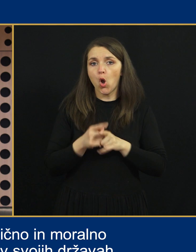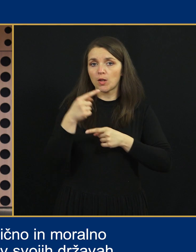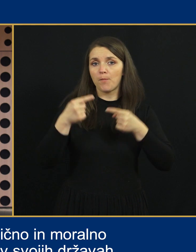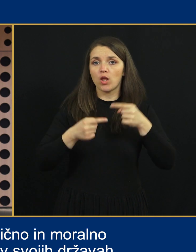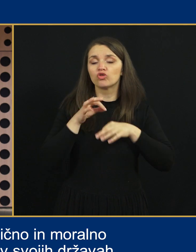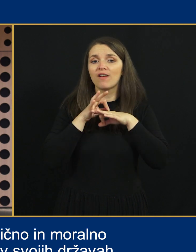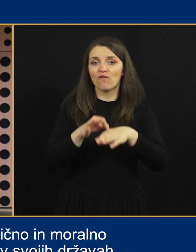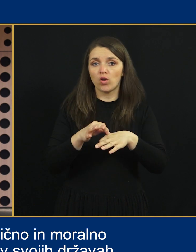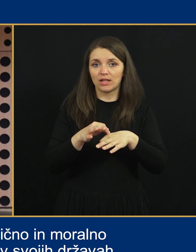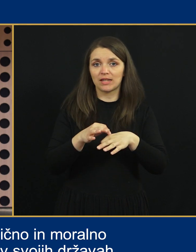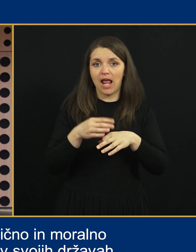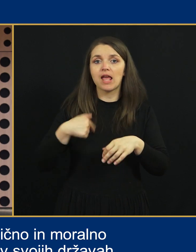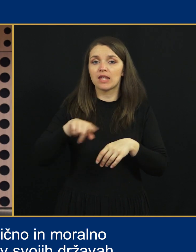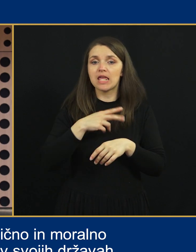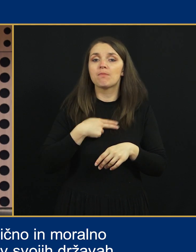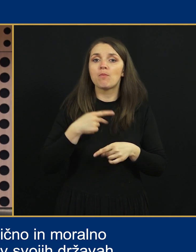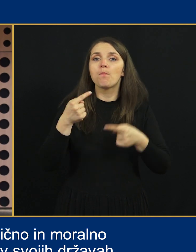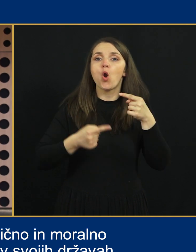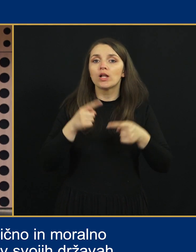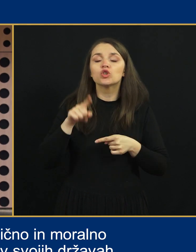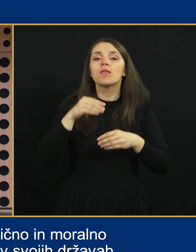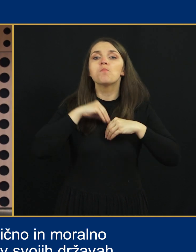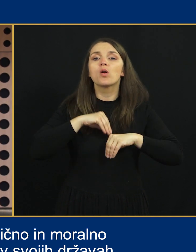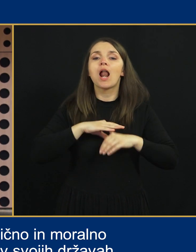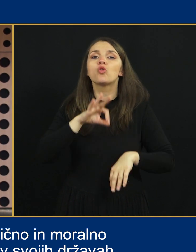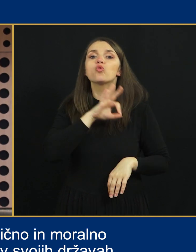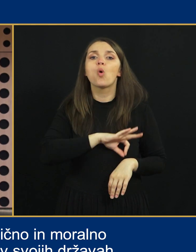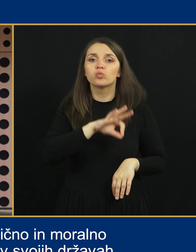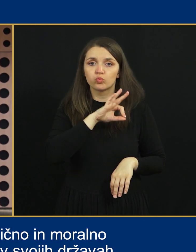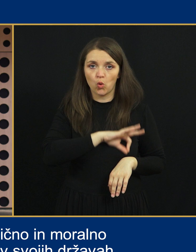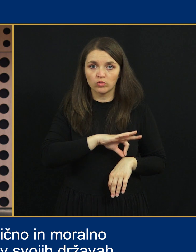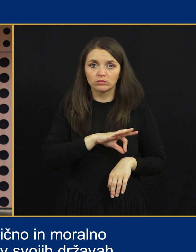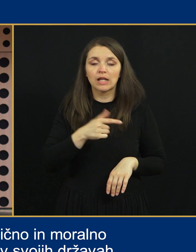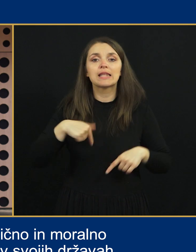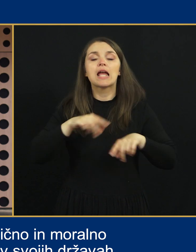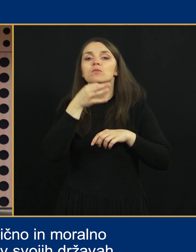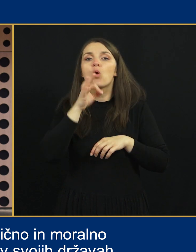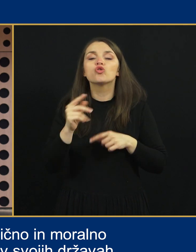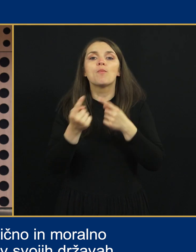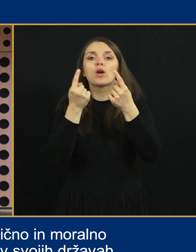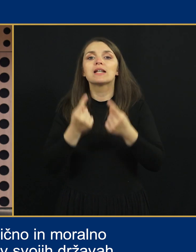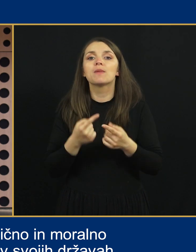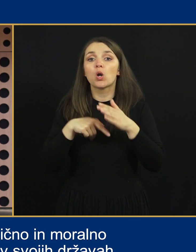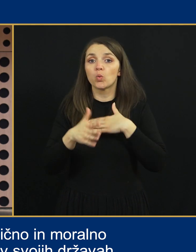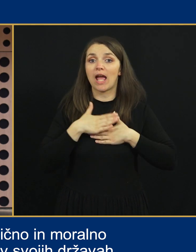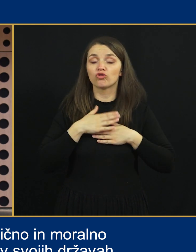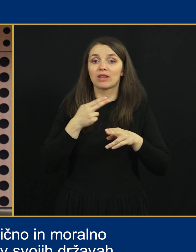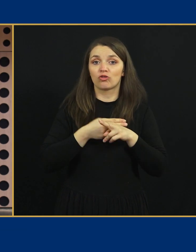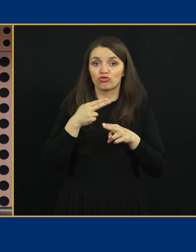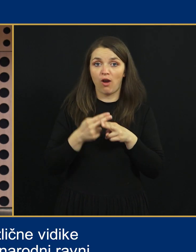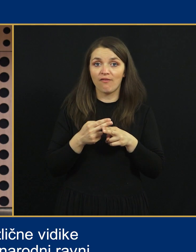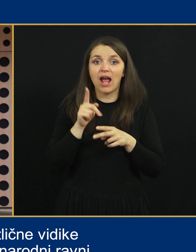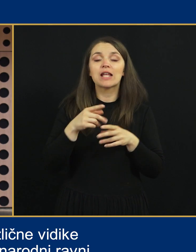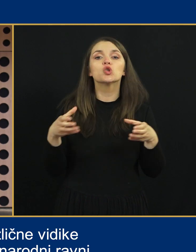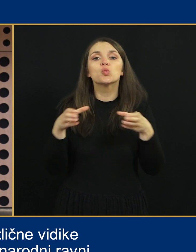Kot politični voditelji imamo politično in moralno dolžnost, da izboljšamo razmere v svojih državah